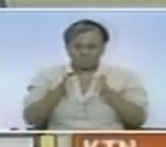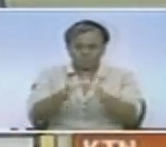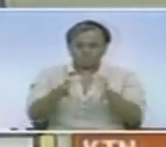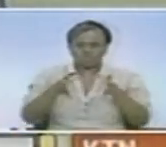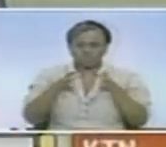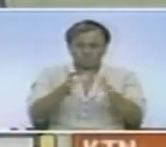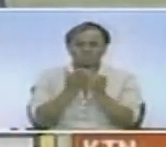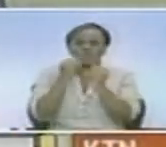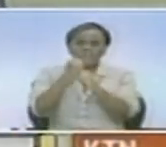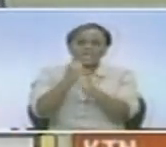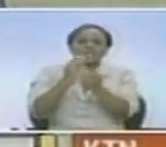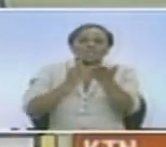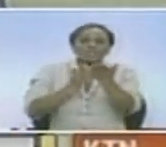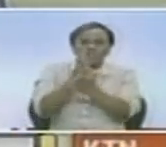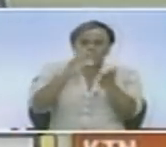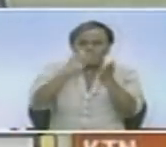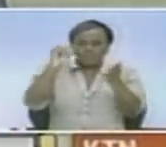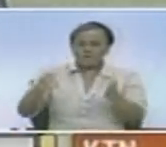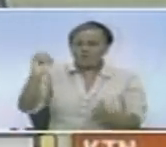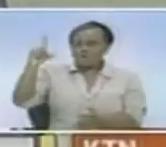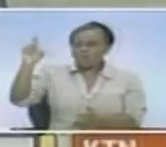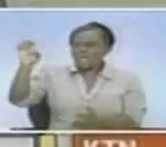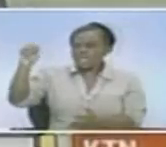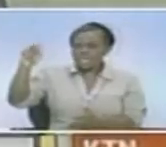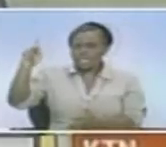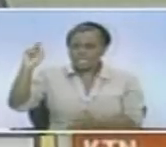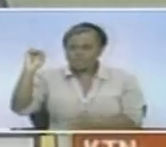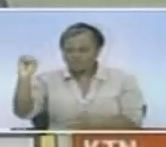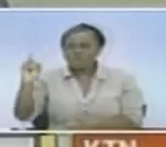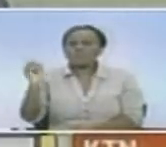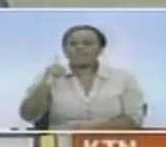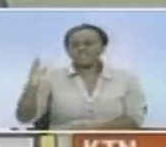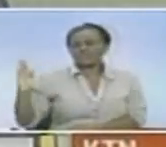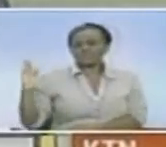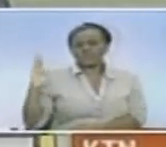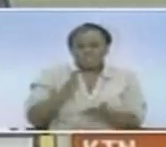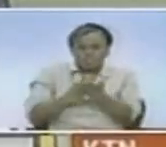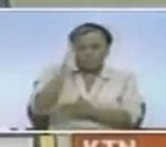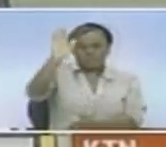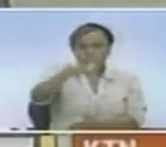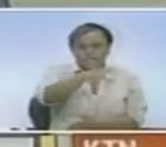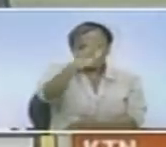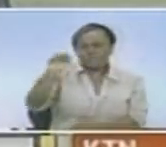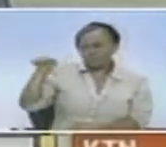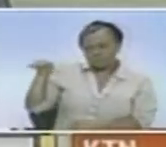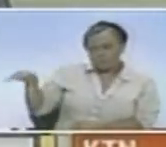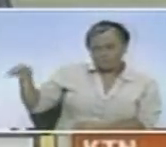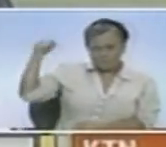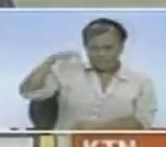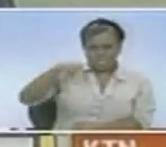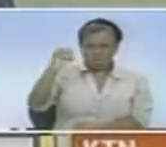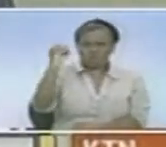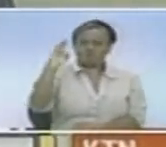wa kuhakikisha kwamba unamuondoa mamlakani waziri wa ulinzi Joseph Ole Lenku kupitia bunge. Mapema hii leo muungano wa